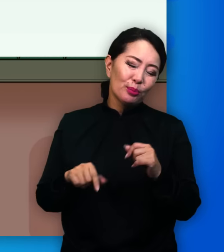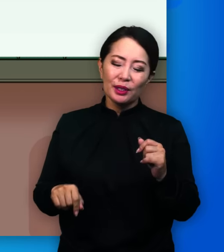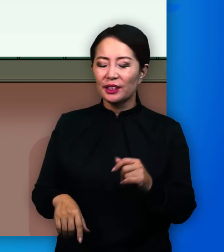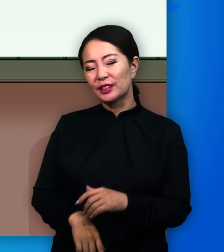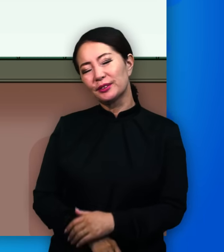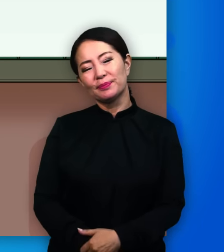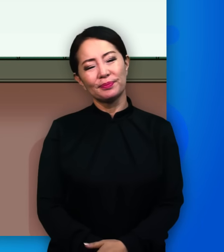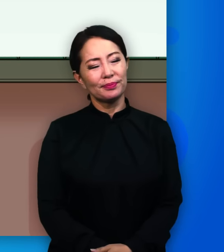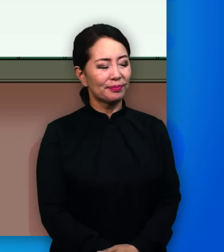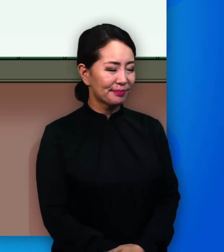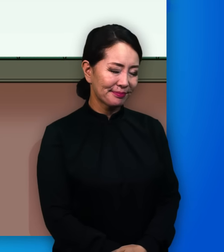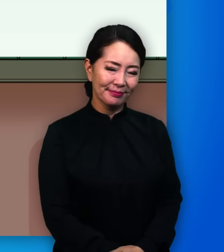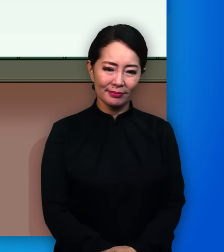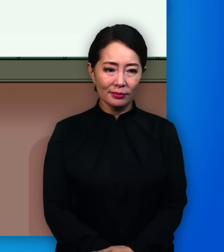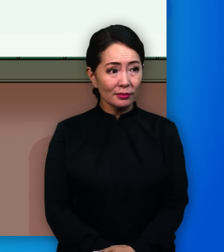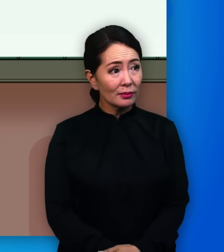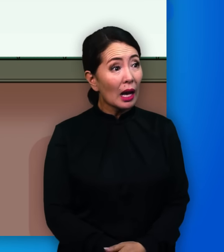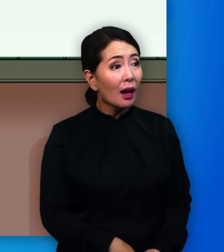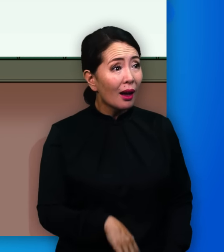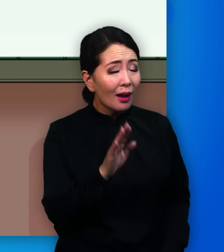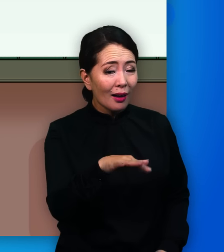яаж авах вэ гэж